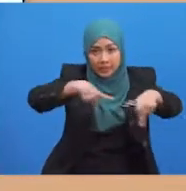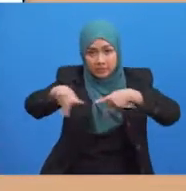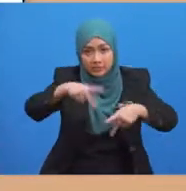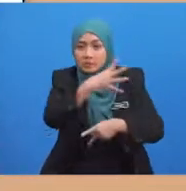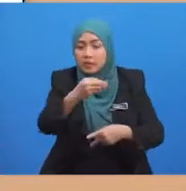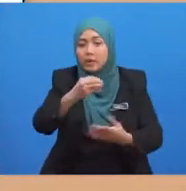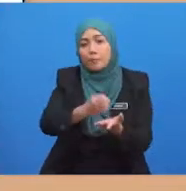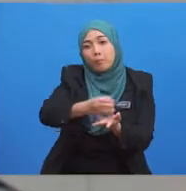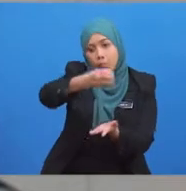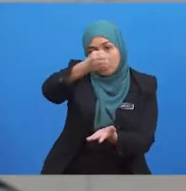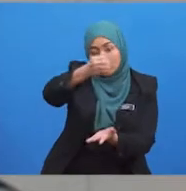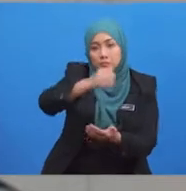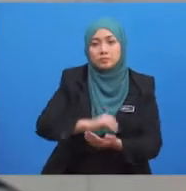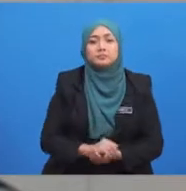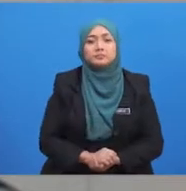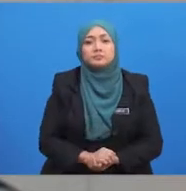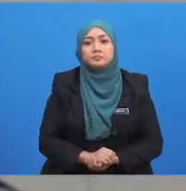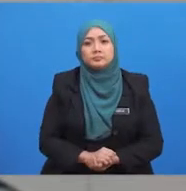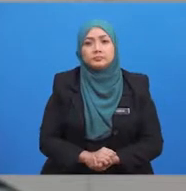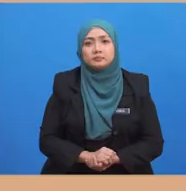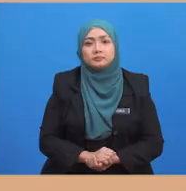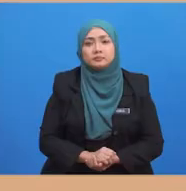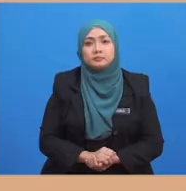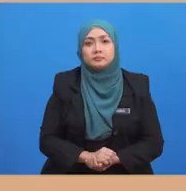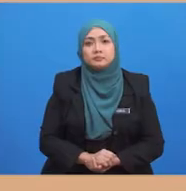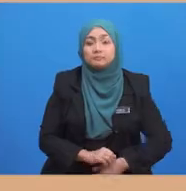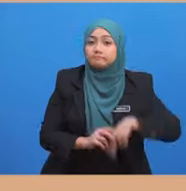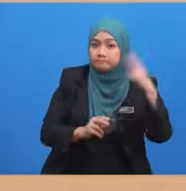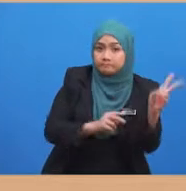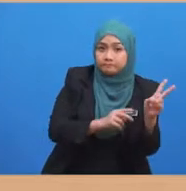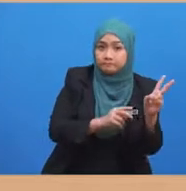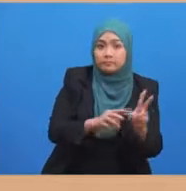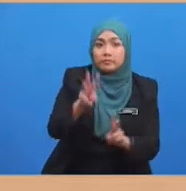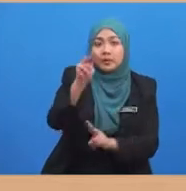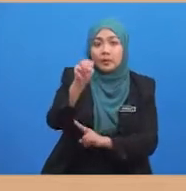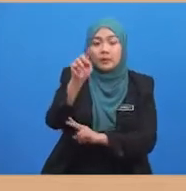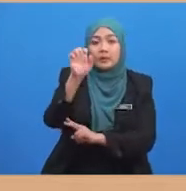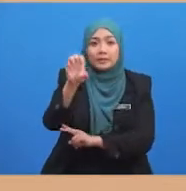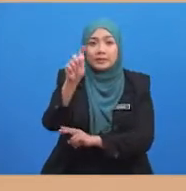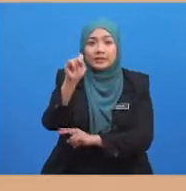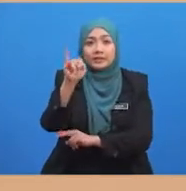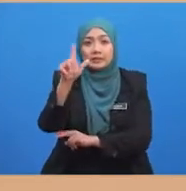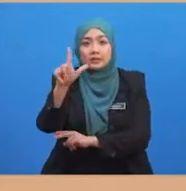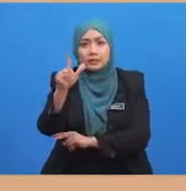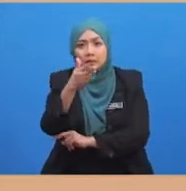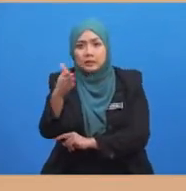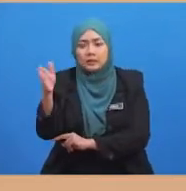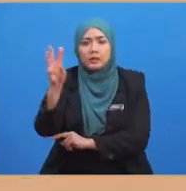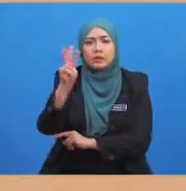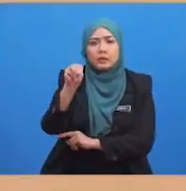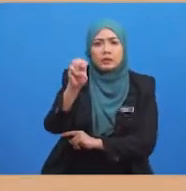botol. Seterusnya ialah metil metaklorat.